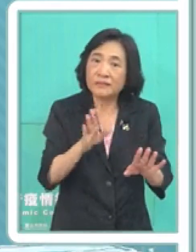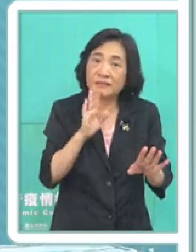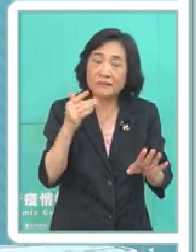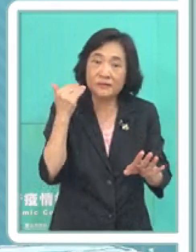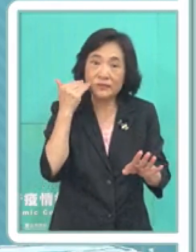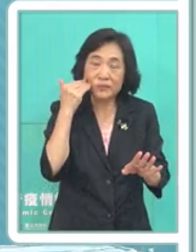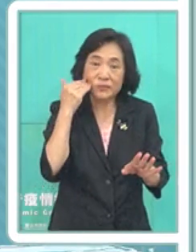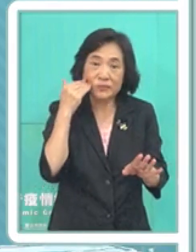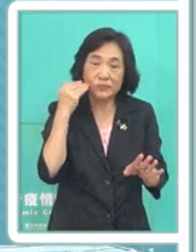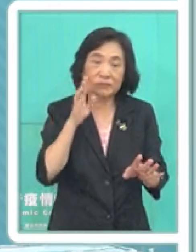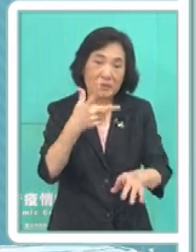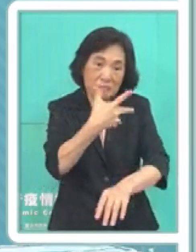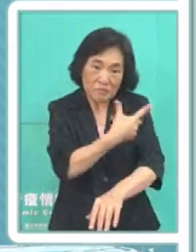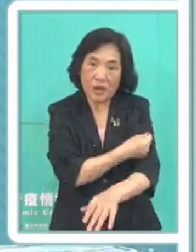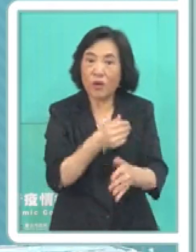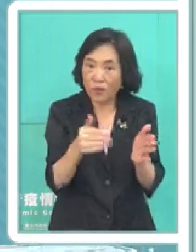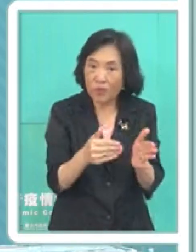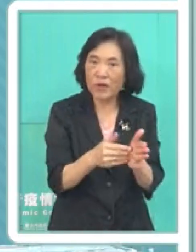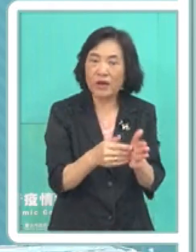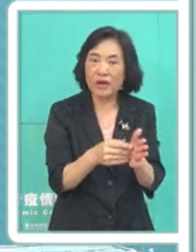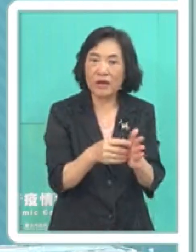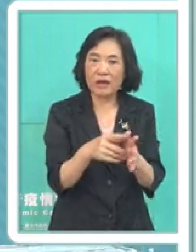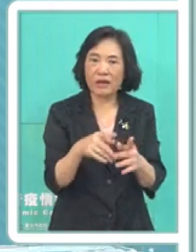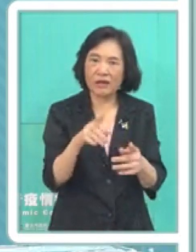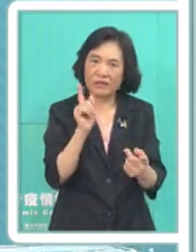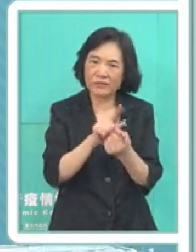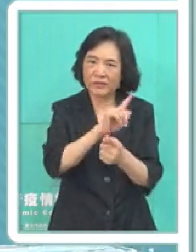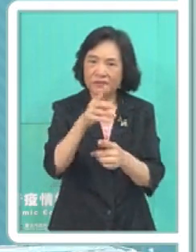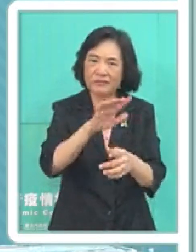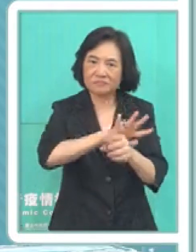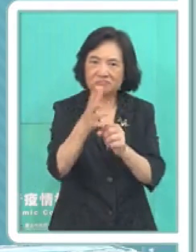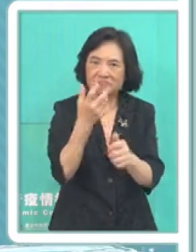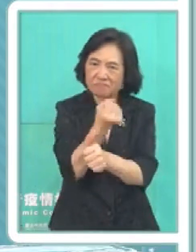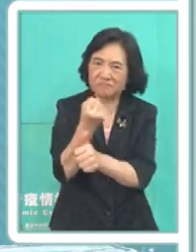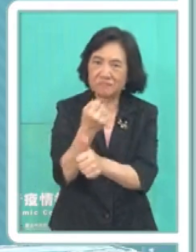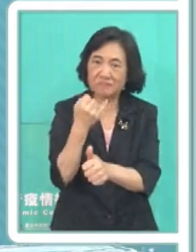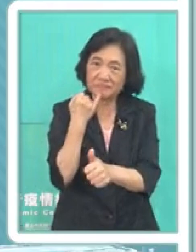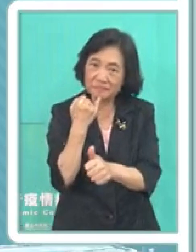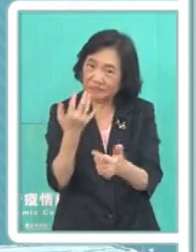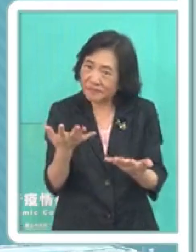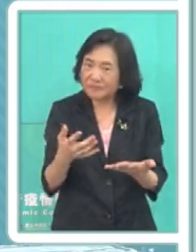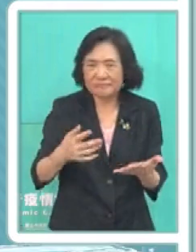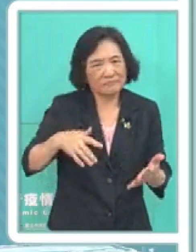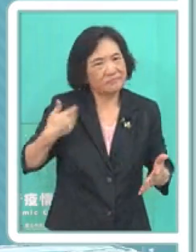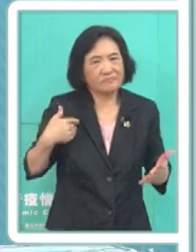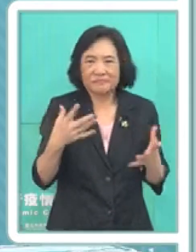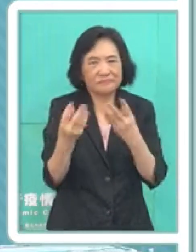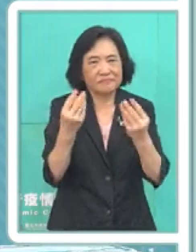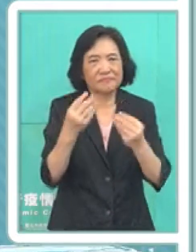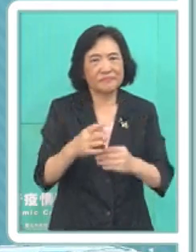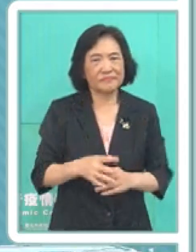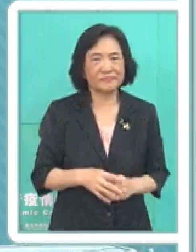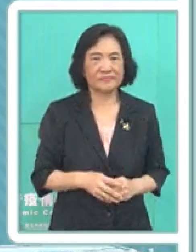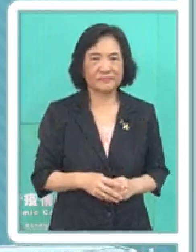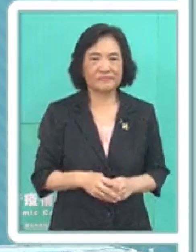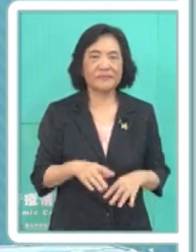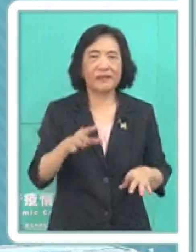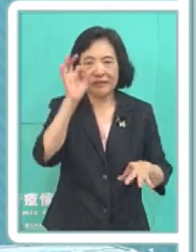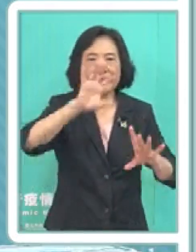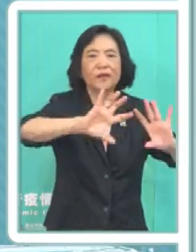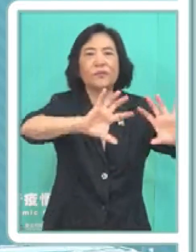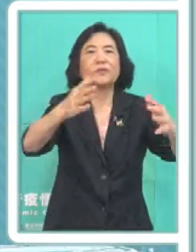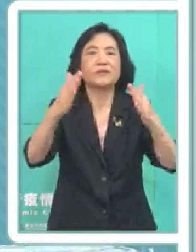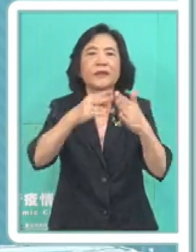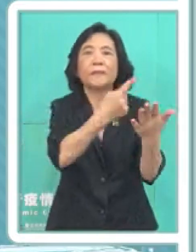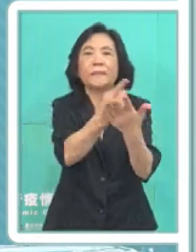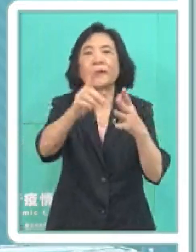是靠单一这样子疫苗的方式也是很难控制疫情？请问市长怎么看？ 这个是看国家的防疫策